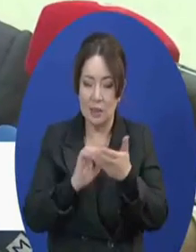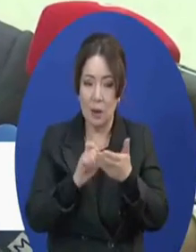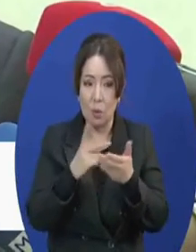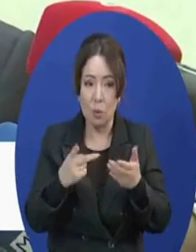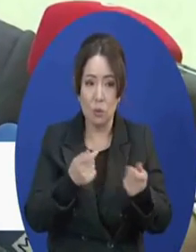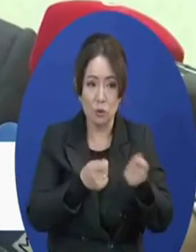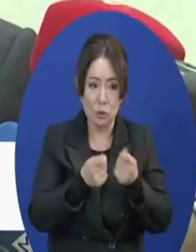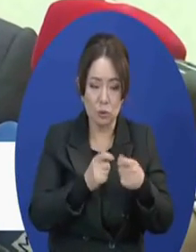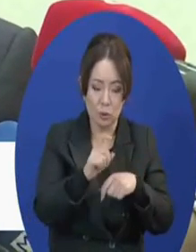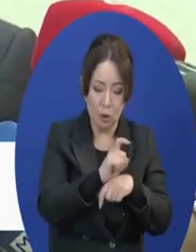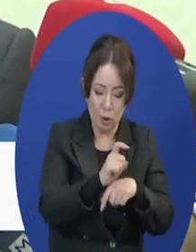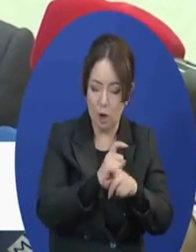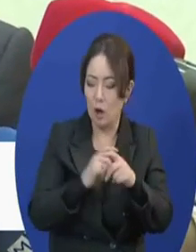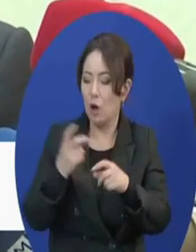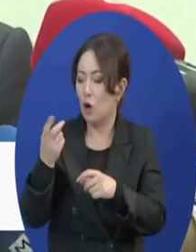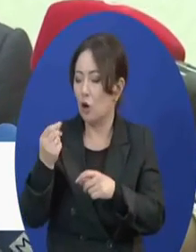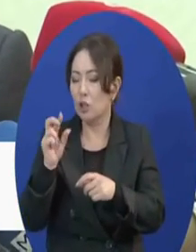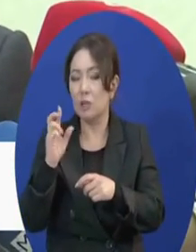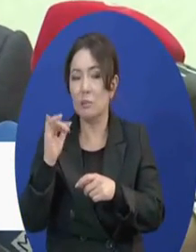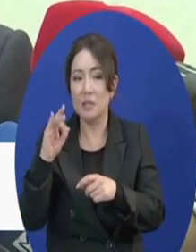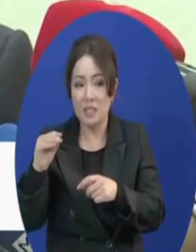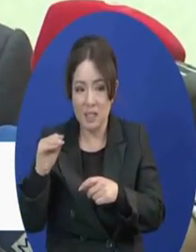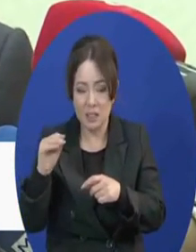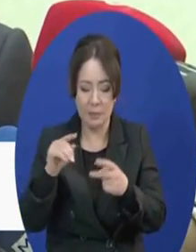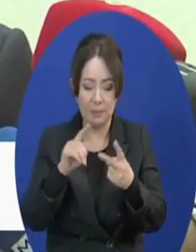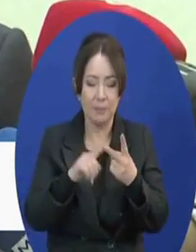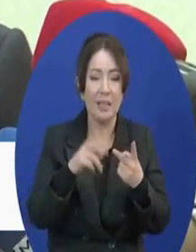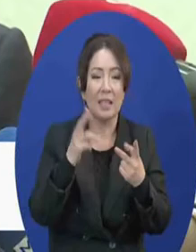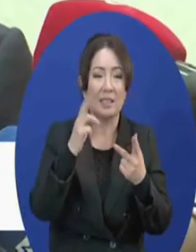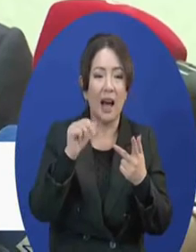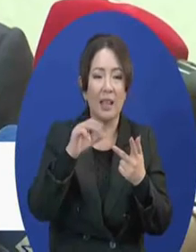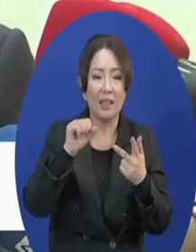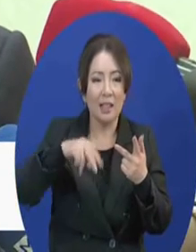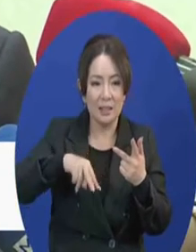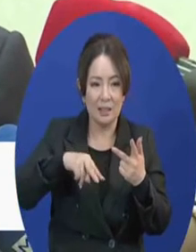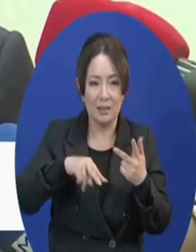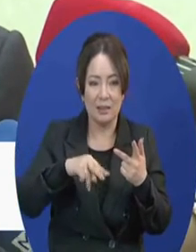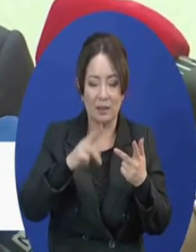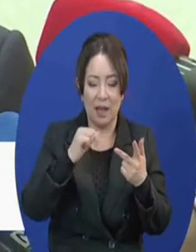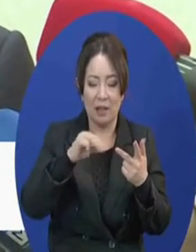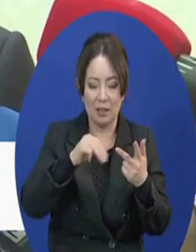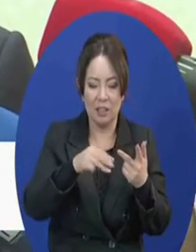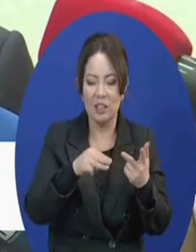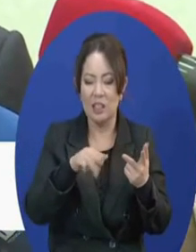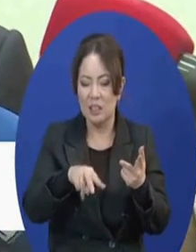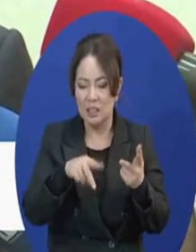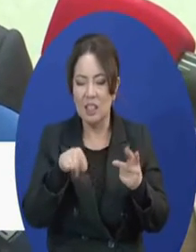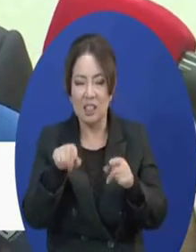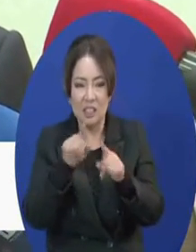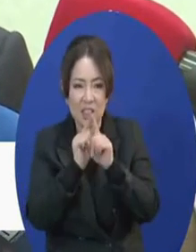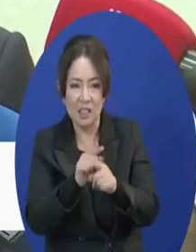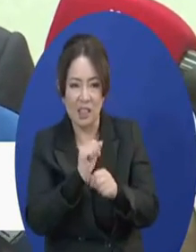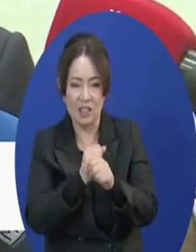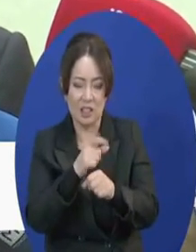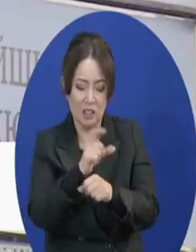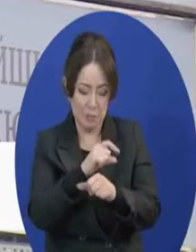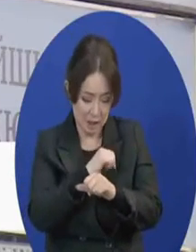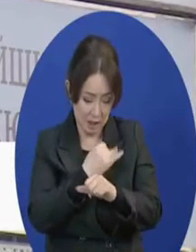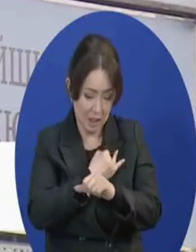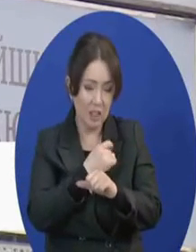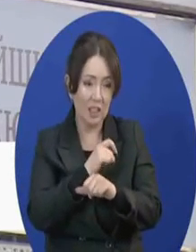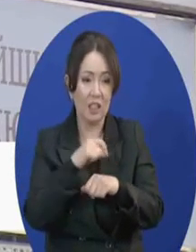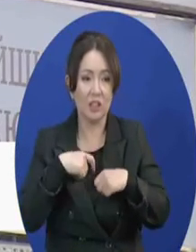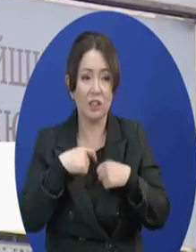зохицуулах хороо одоо хөрөнгийн бирж одоо даатгалын салбар одоо бусад бүх одоо салбарууд бол энэ чиглэл рүү одоо ажиллах хэвээр. Энэ итгэлийг иргэдэд өгөх